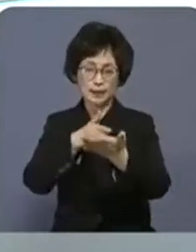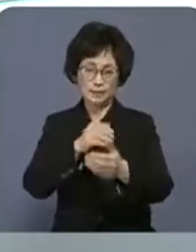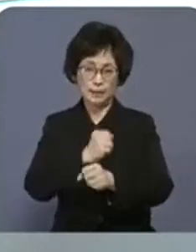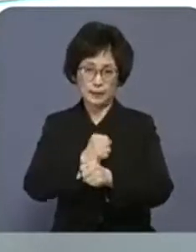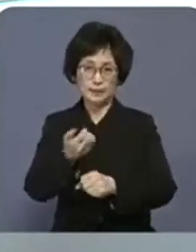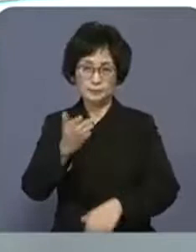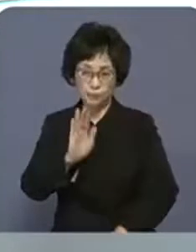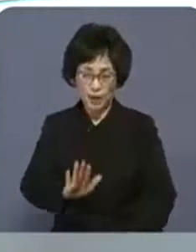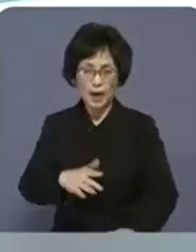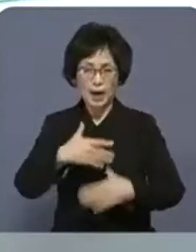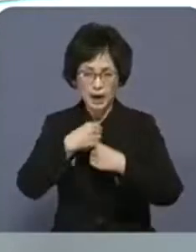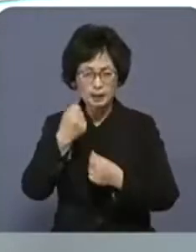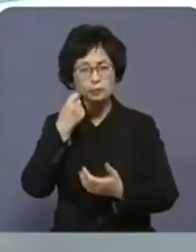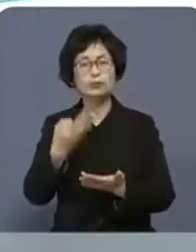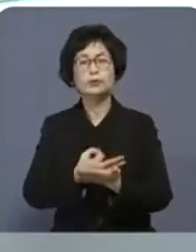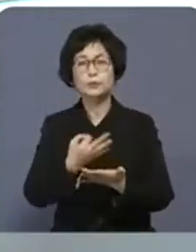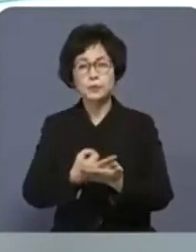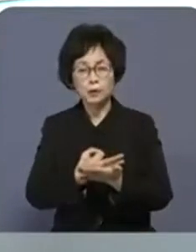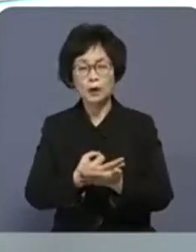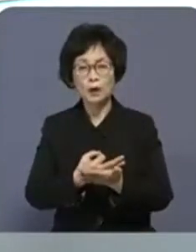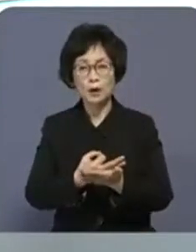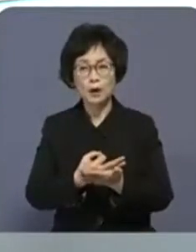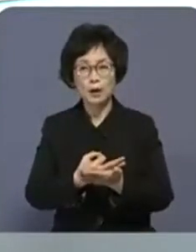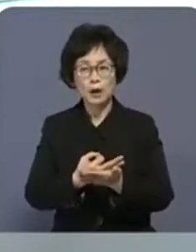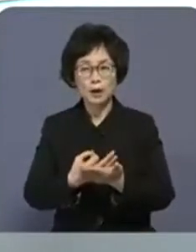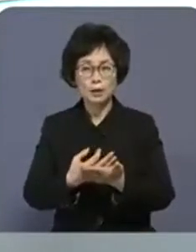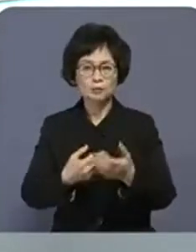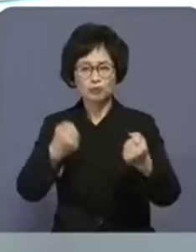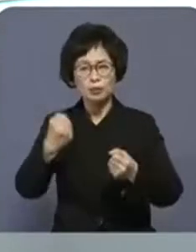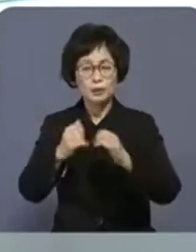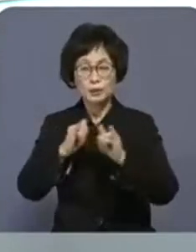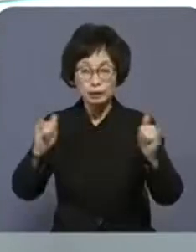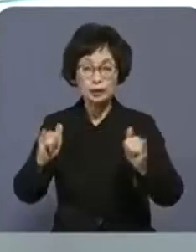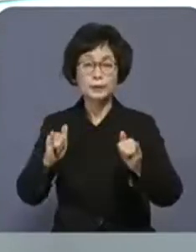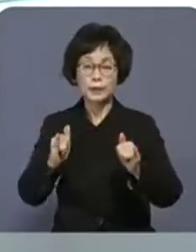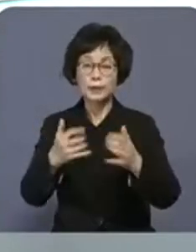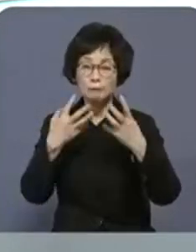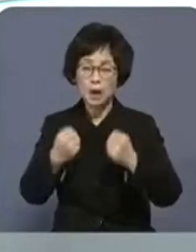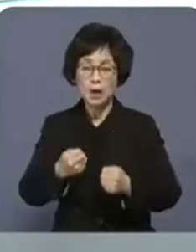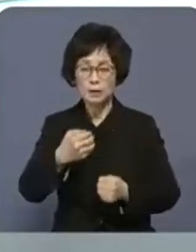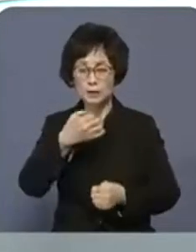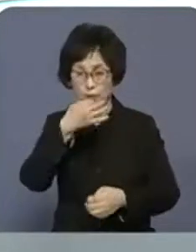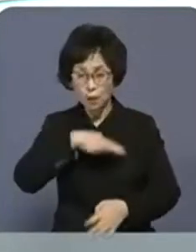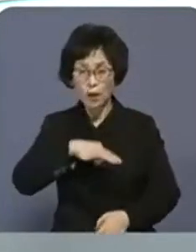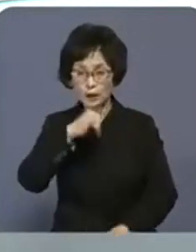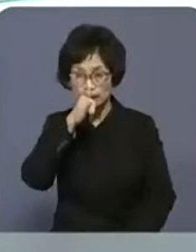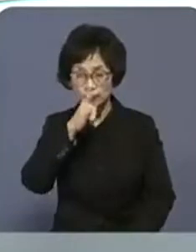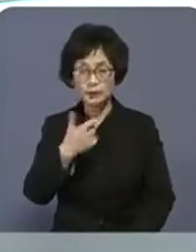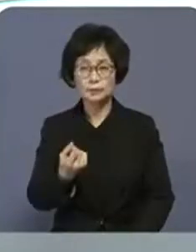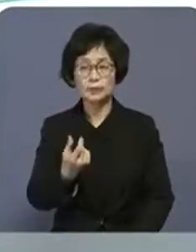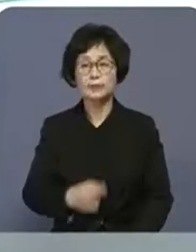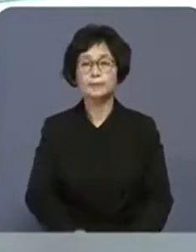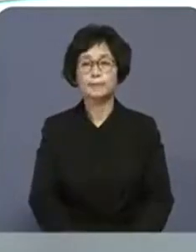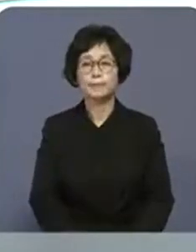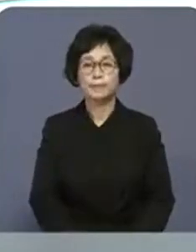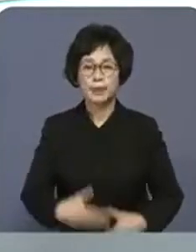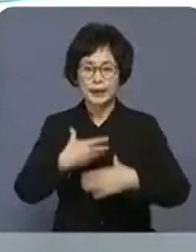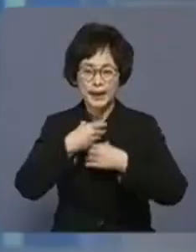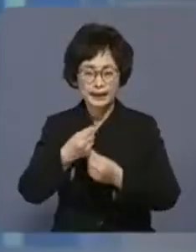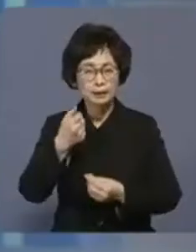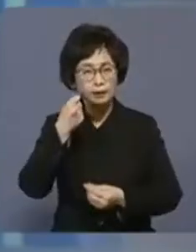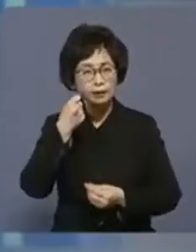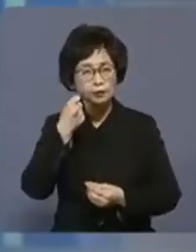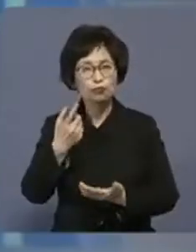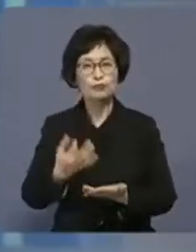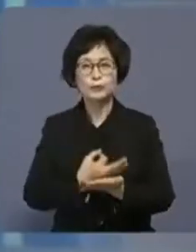이 안전 운임 제가 어 노동자들에게는 좀 많은 이득을 존 떤 모양 것 같습니다 4 안전 의 인재가